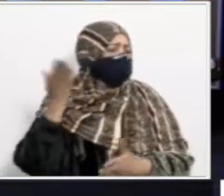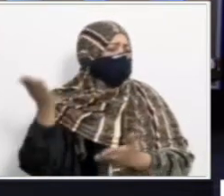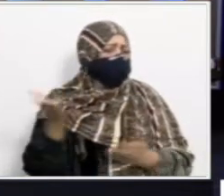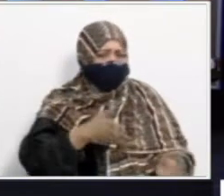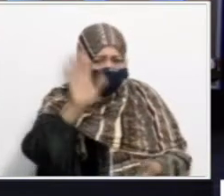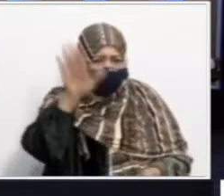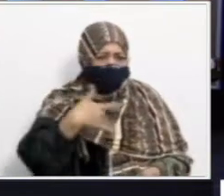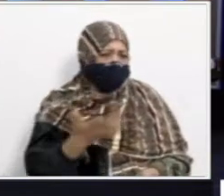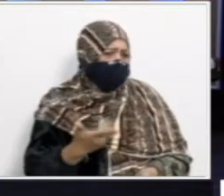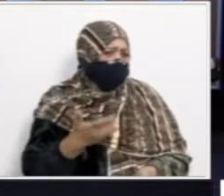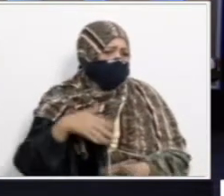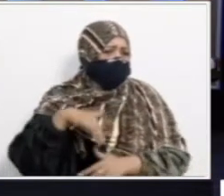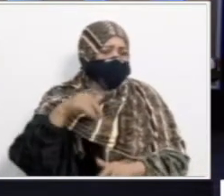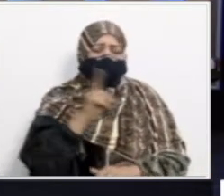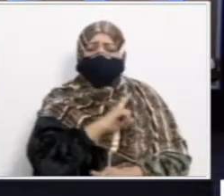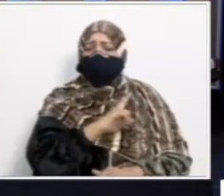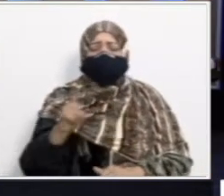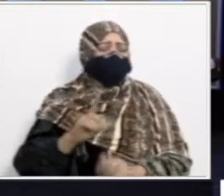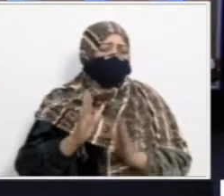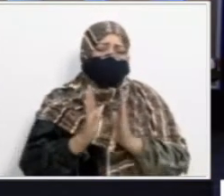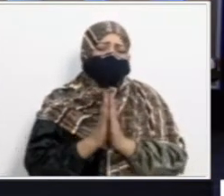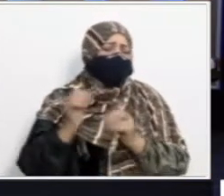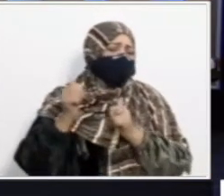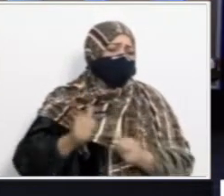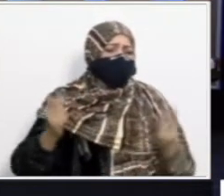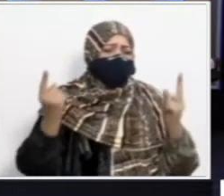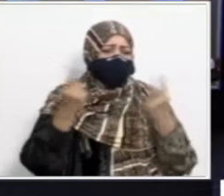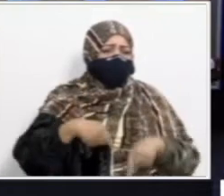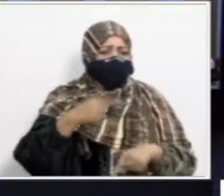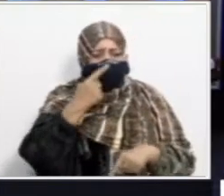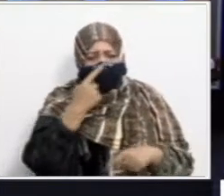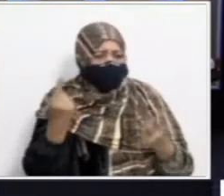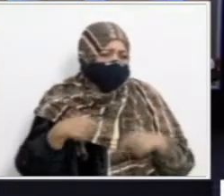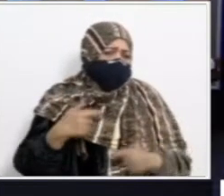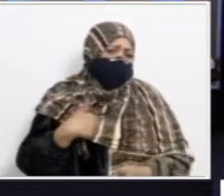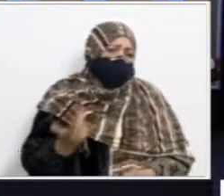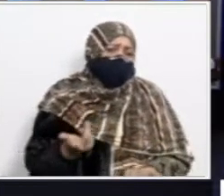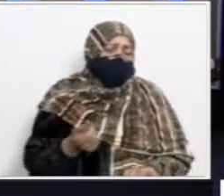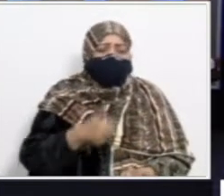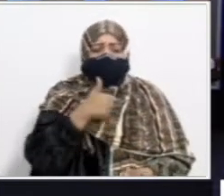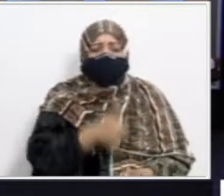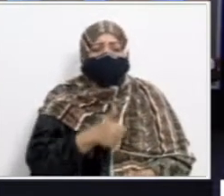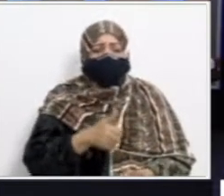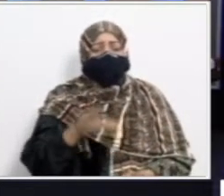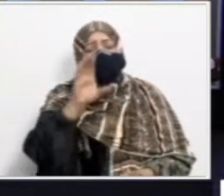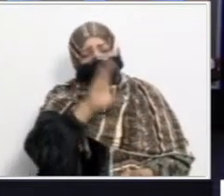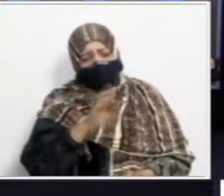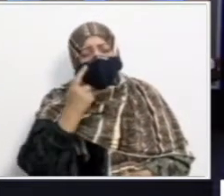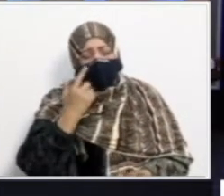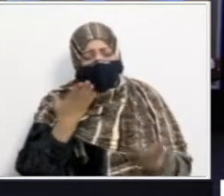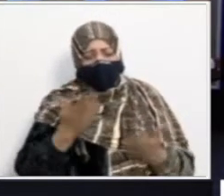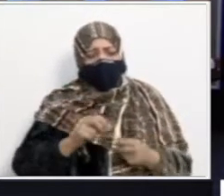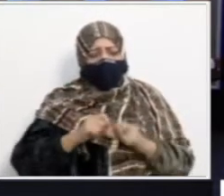هل يعني صرنا شيء والله واضح مع الأول هذا مع السؤال الأول مع السؤال الأول إن شاء الله. بارك الله فيك يا شيخ. وفيكم